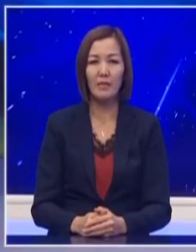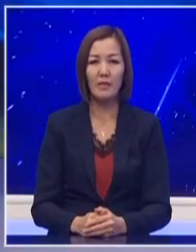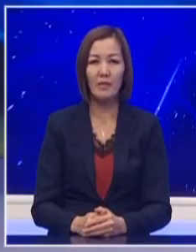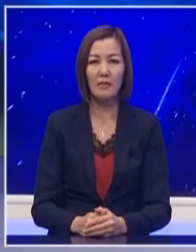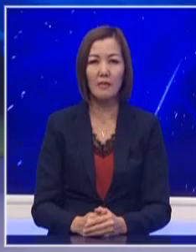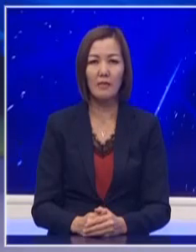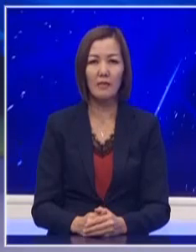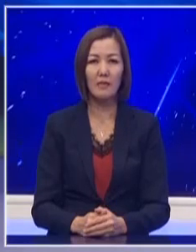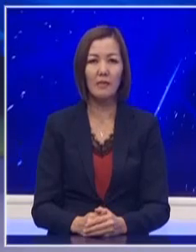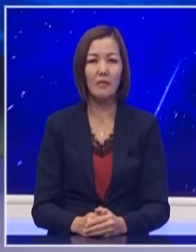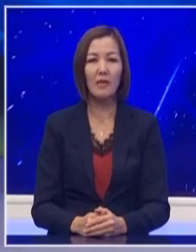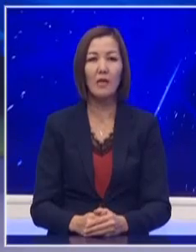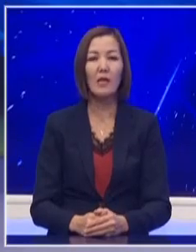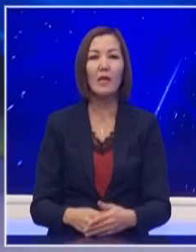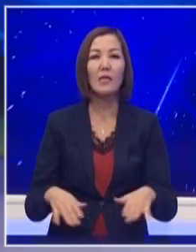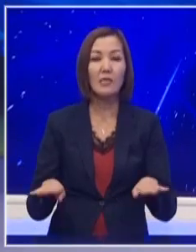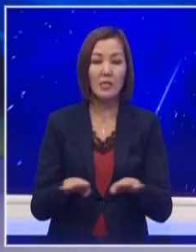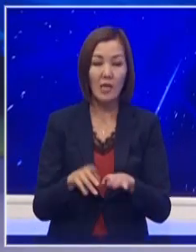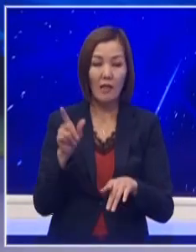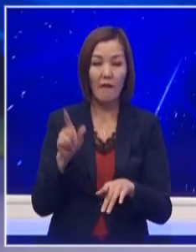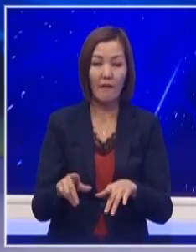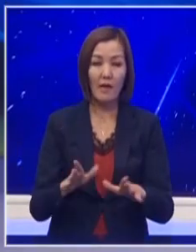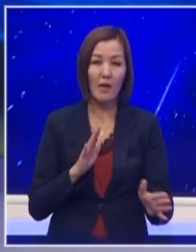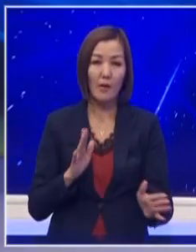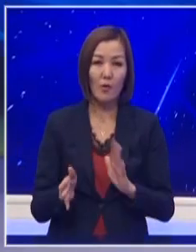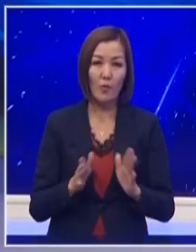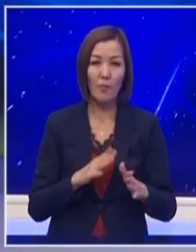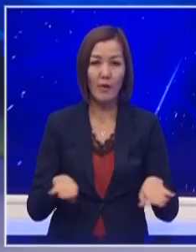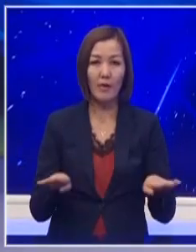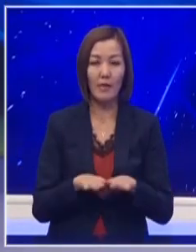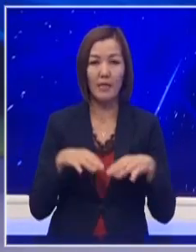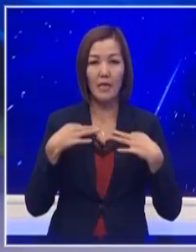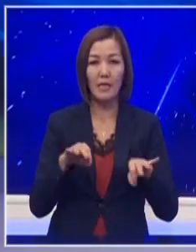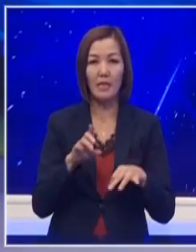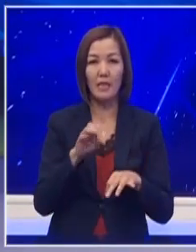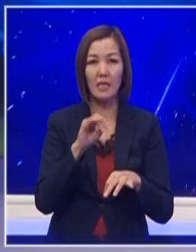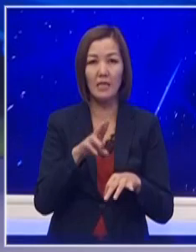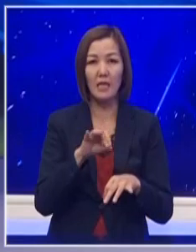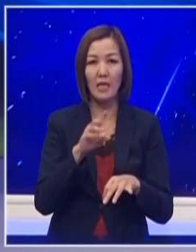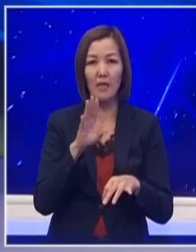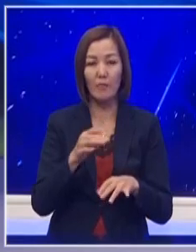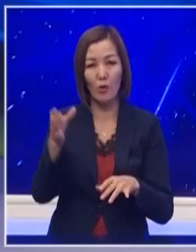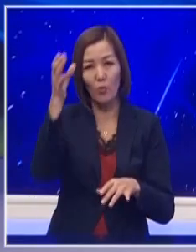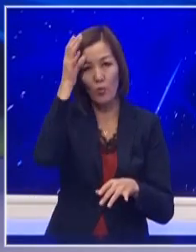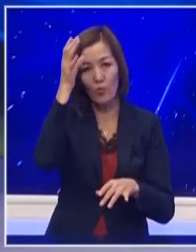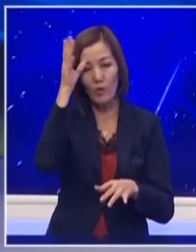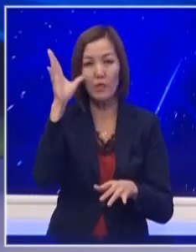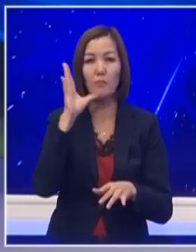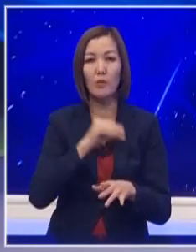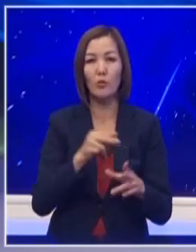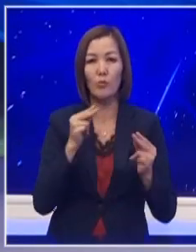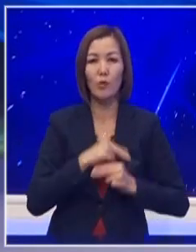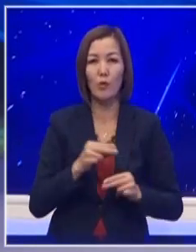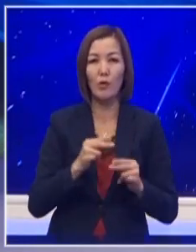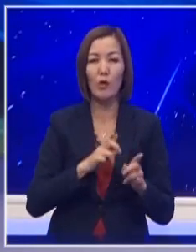прототип человека подобного робота представил производитель автомобилей Tesla илон Маск умный Android способен работать